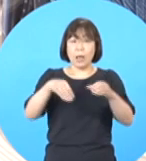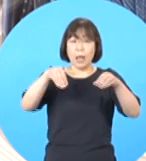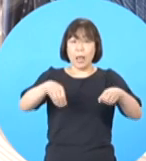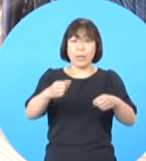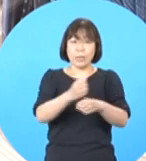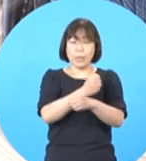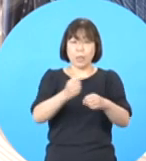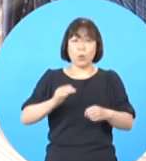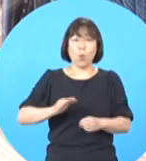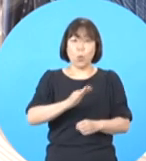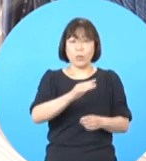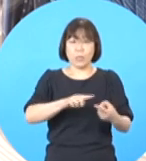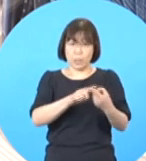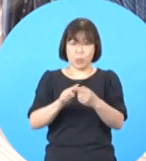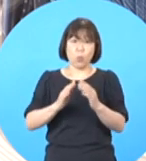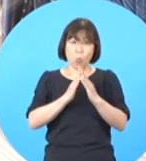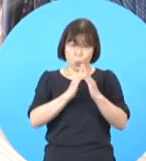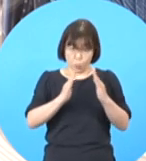会です。